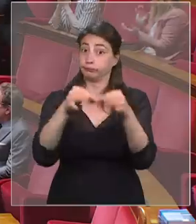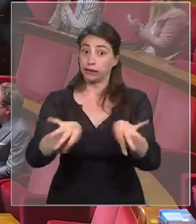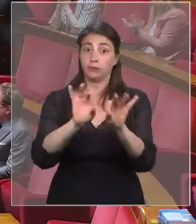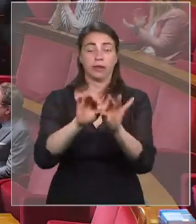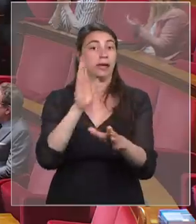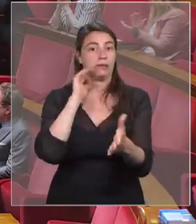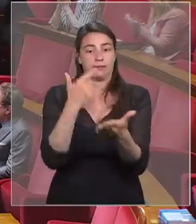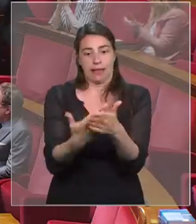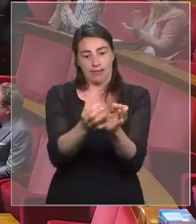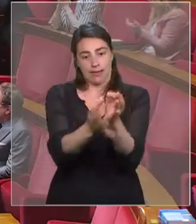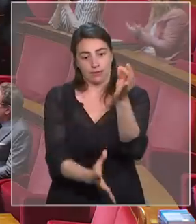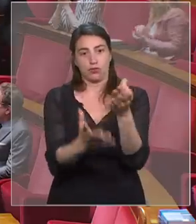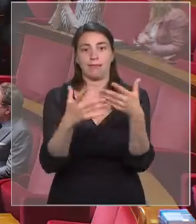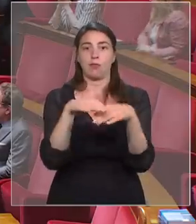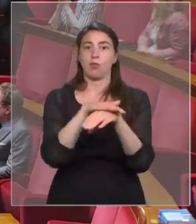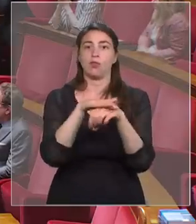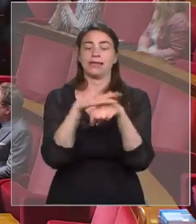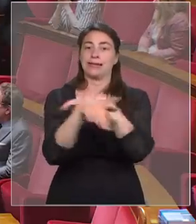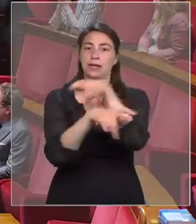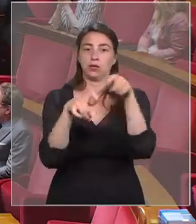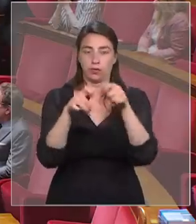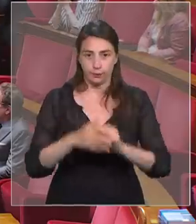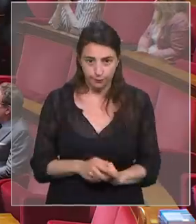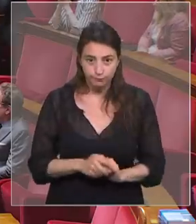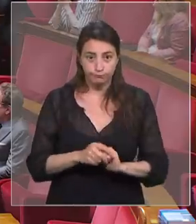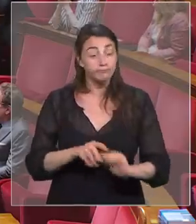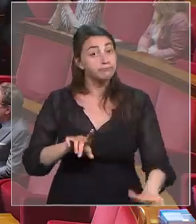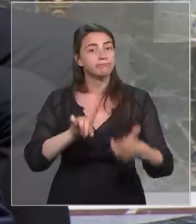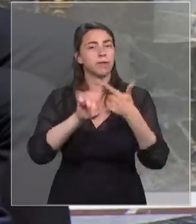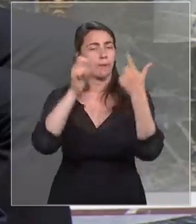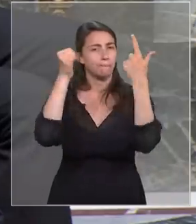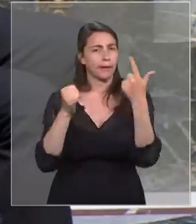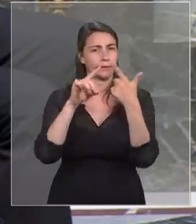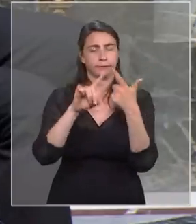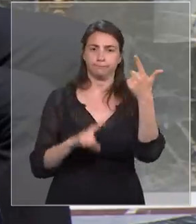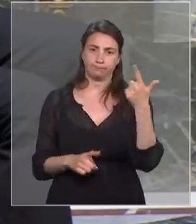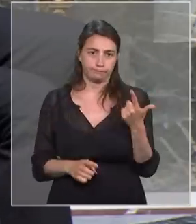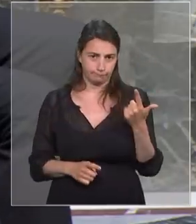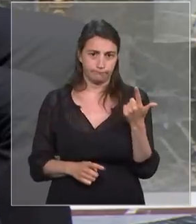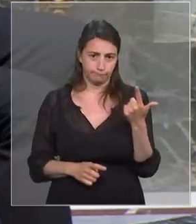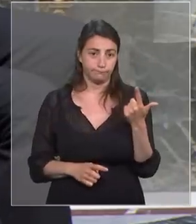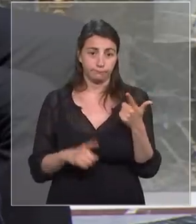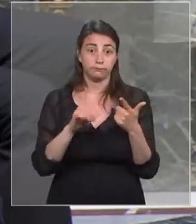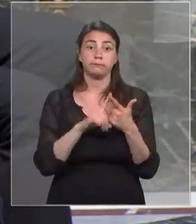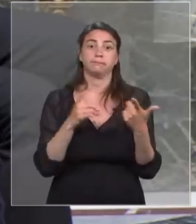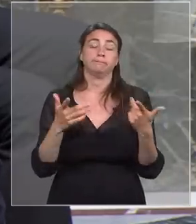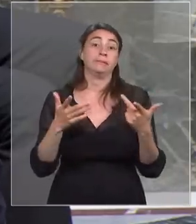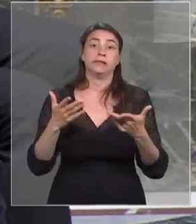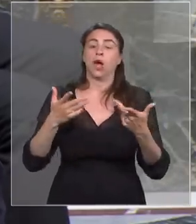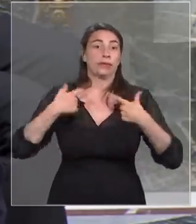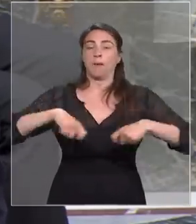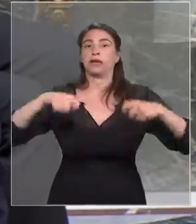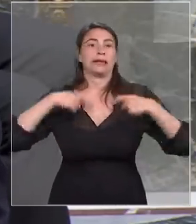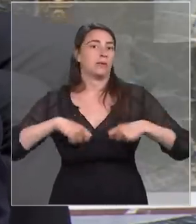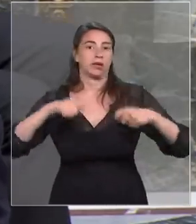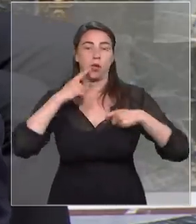économique. Le deuxième pilier de notre stratégie, c'est de sortir définitivement du quoi qu'il en coûte, qui était nécessaire